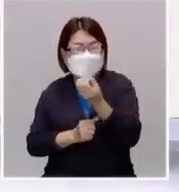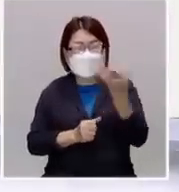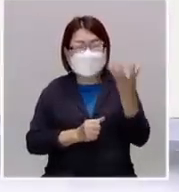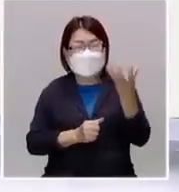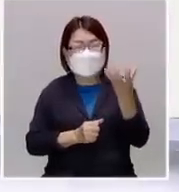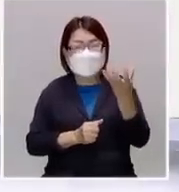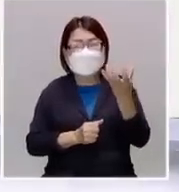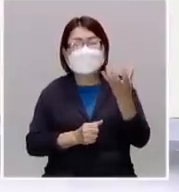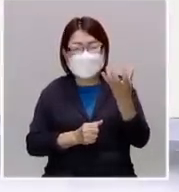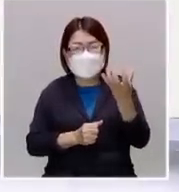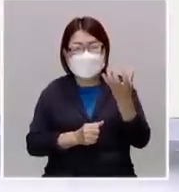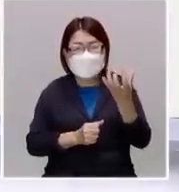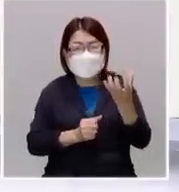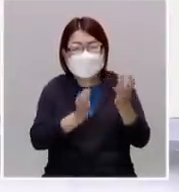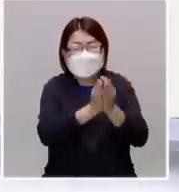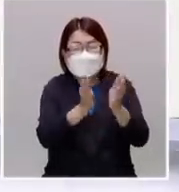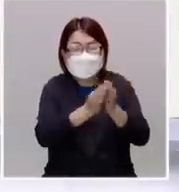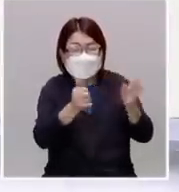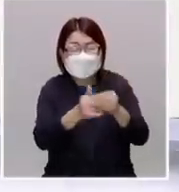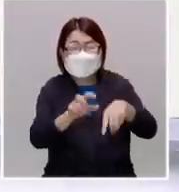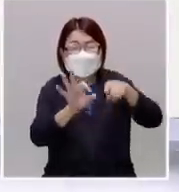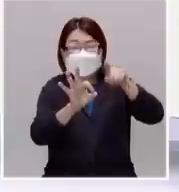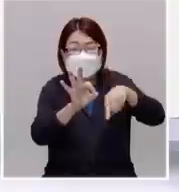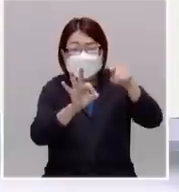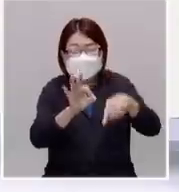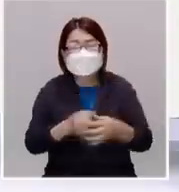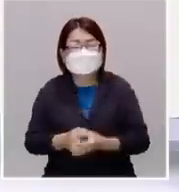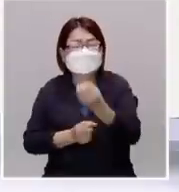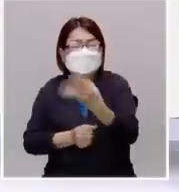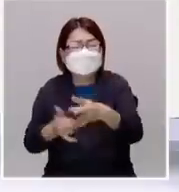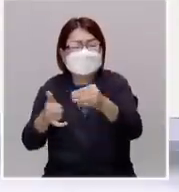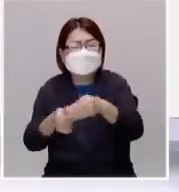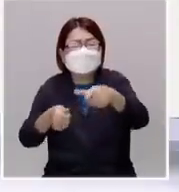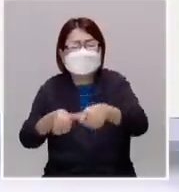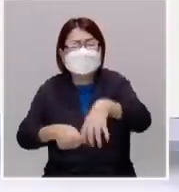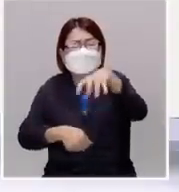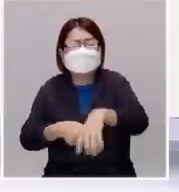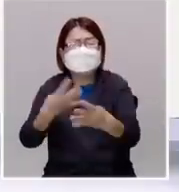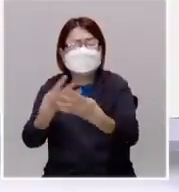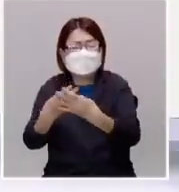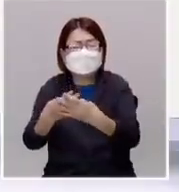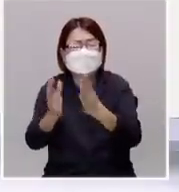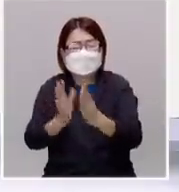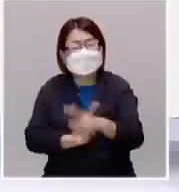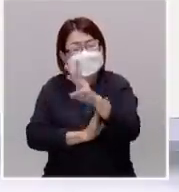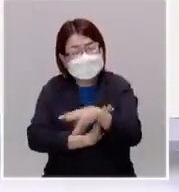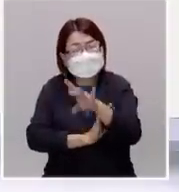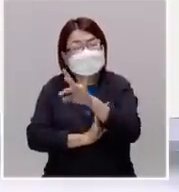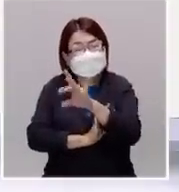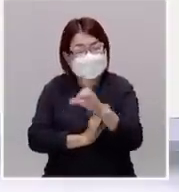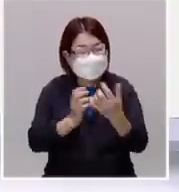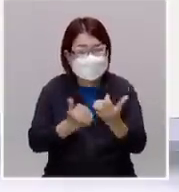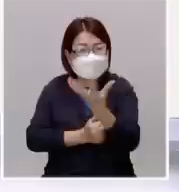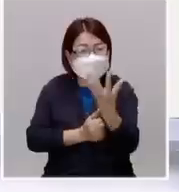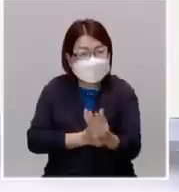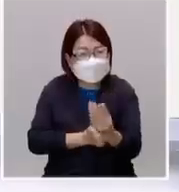ครับเมื่อวานนี้เนี่ยโอ้ 9,000 เลยนะก็คือส่วนใหญ่จะอยู่ในเรือนจำเมื่อวานนี้พบในเรือนจำ 6,800 รายวันนี้ลดลงมานะอยู่